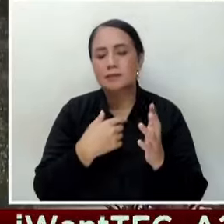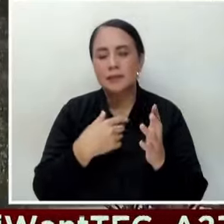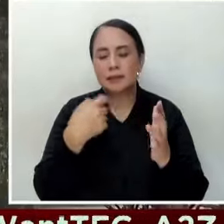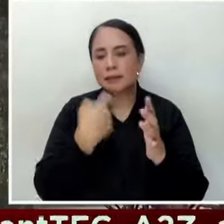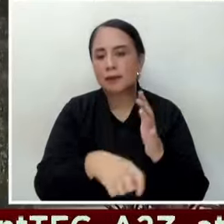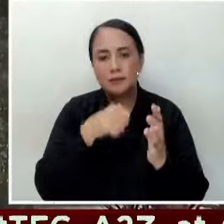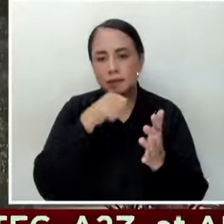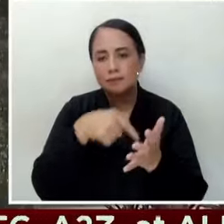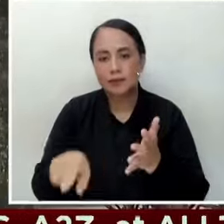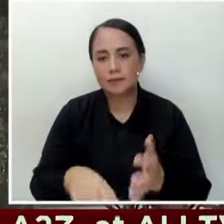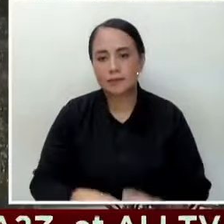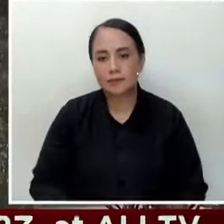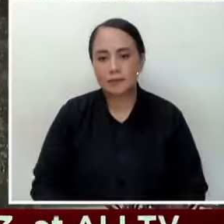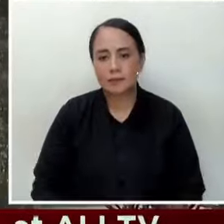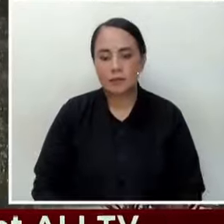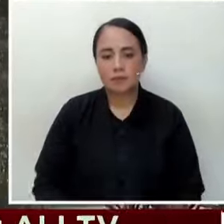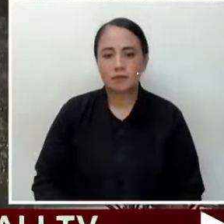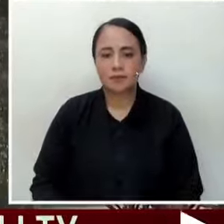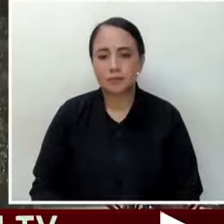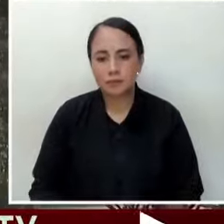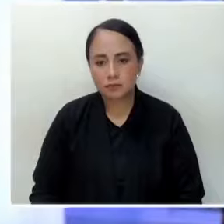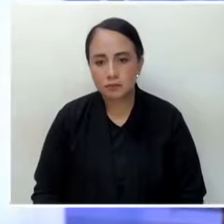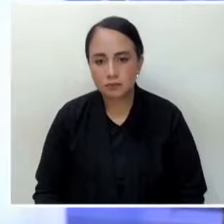Cruz, ABS-CBN News.